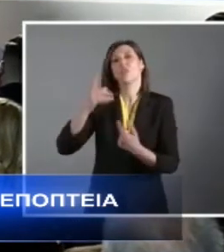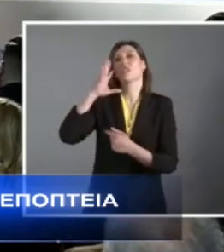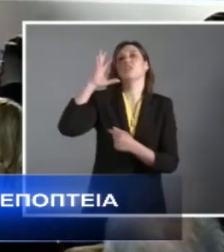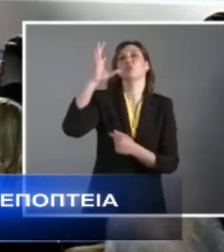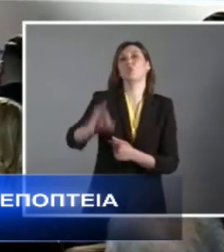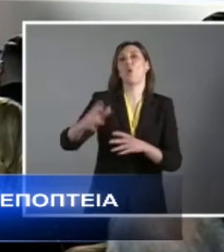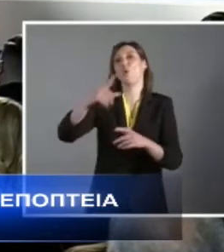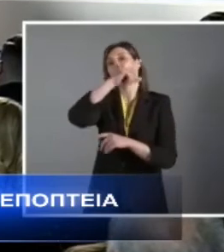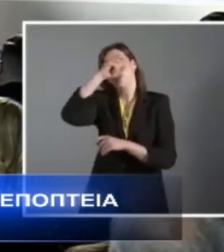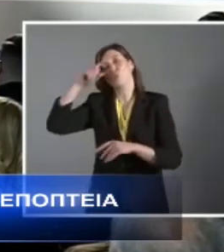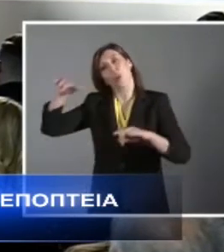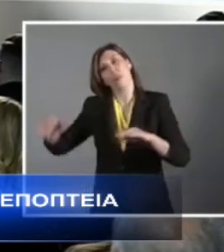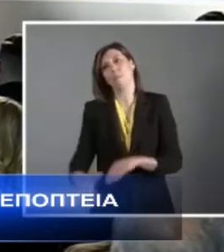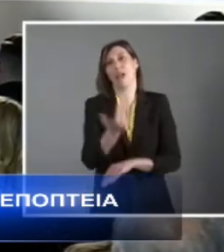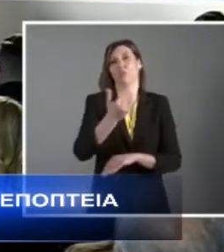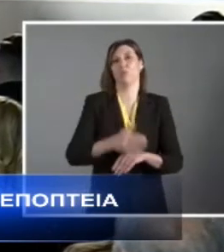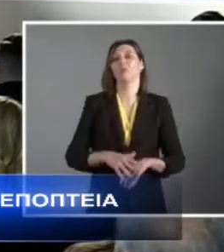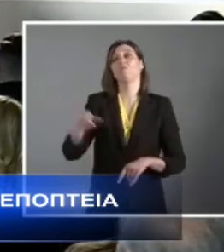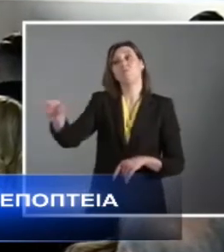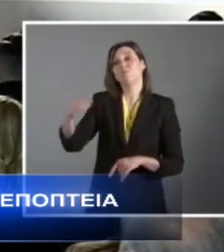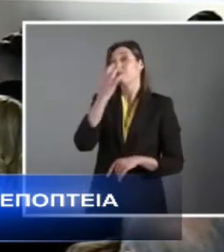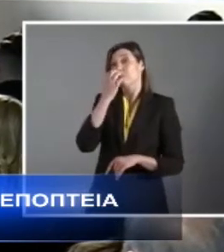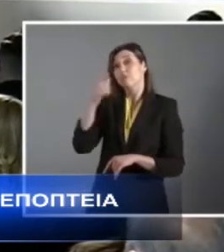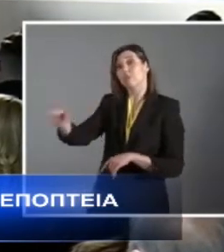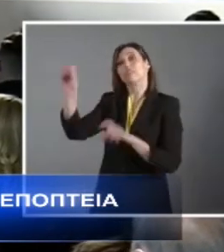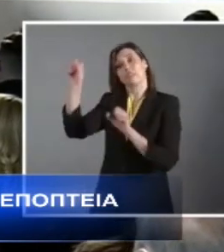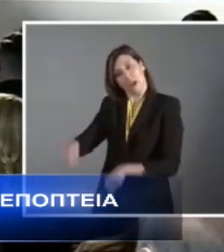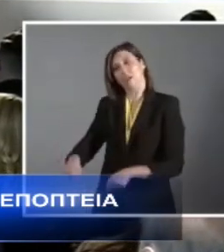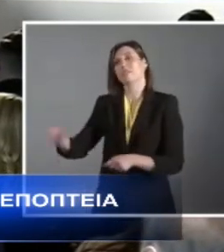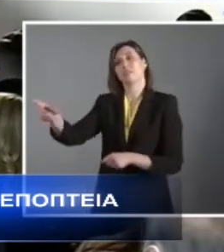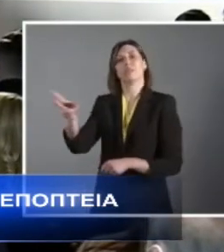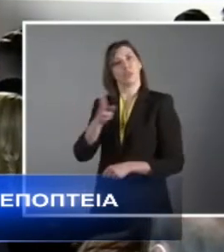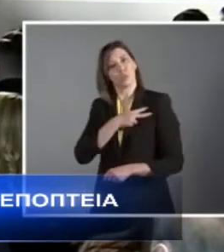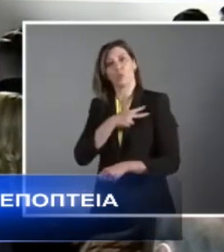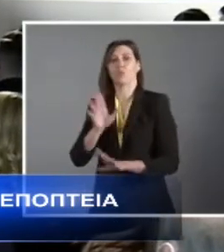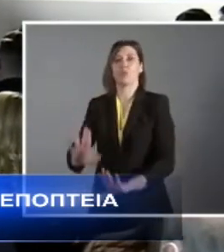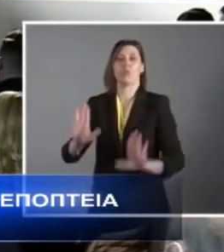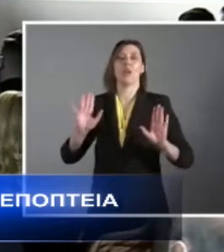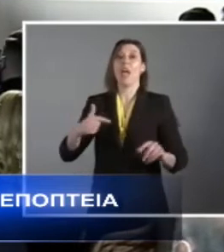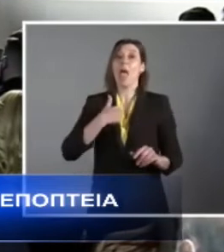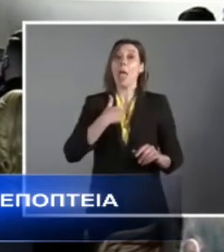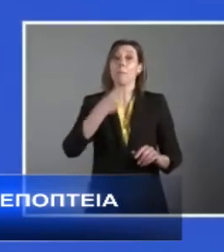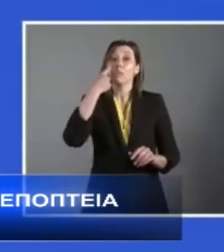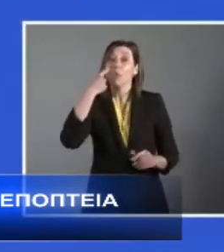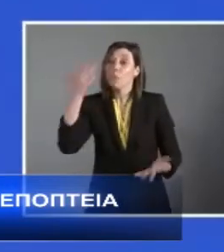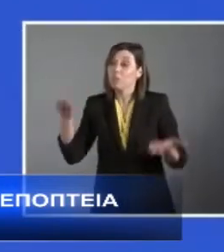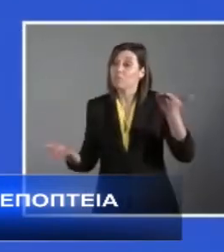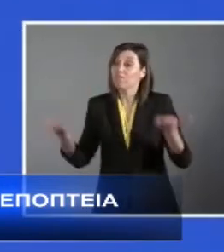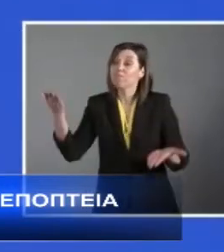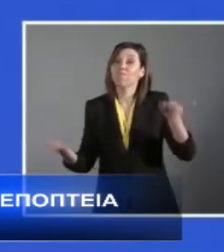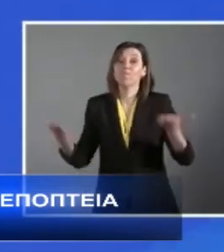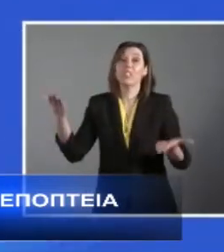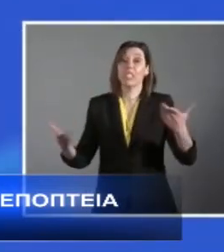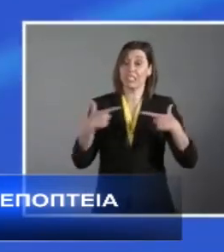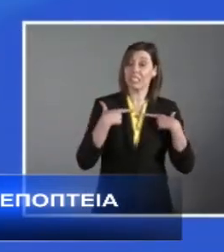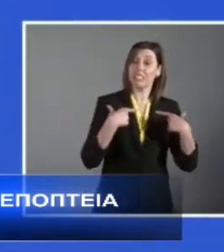Βαγγέλη Μεϊμαράκη, όταν λες ότι επιδιώκουμε την αναμέτρηση και σε επίπεδο στελεχειακού δυναμικού με τους